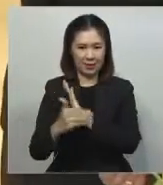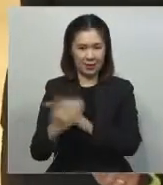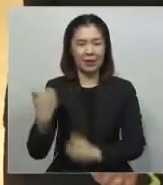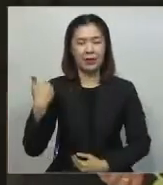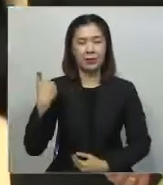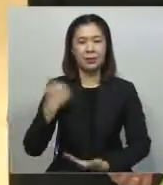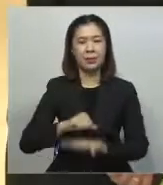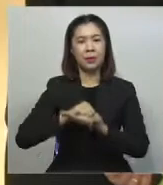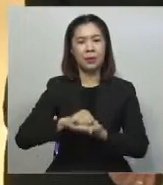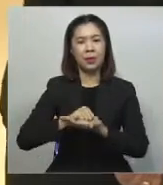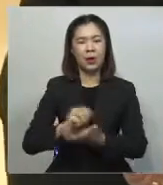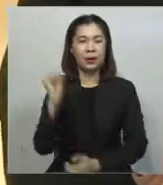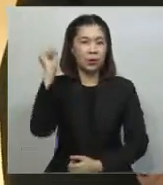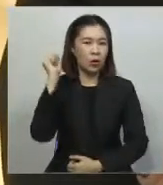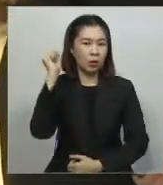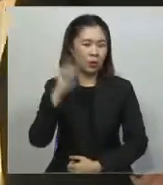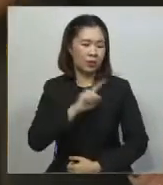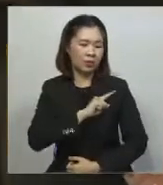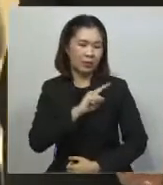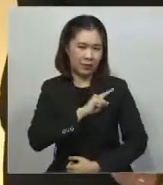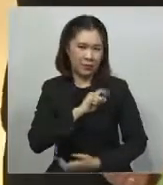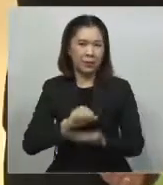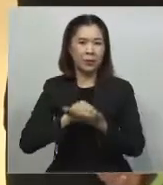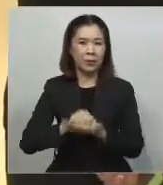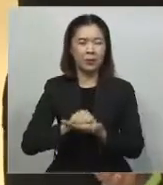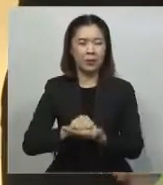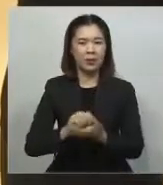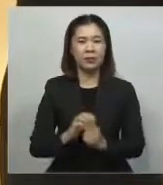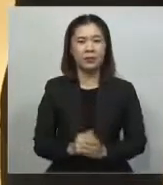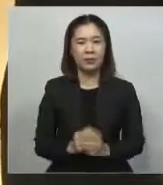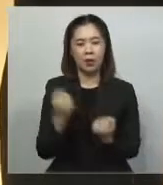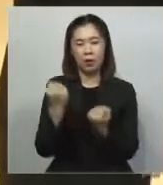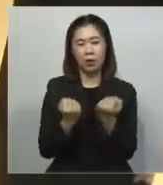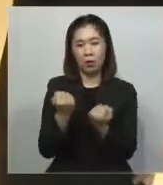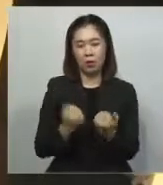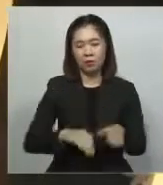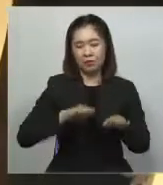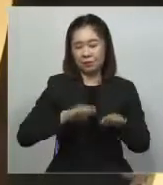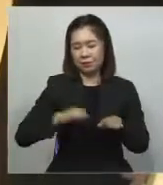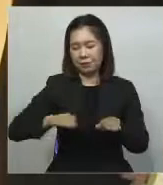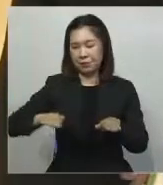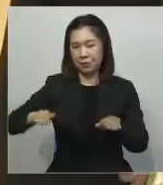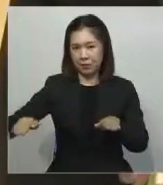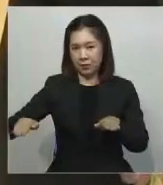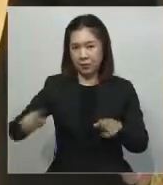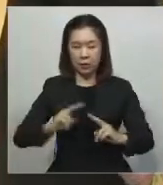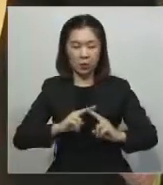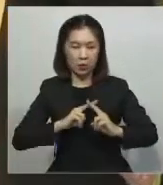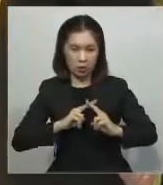รถบัสค่ะที่ทางเจ้าหน้าที่ได้จัดเตรียมไว้นะคะในส่วนของลานจอดรถต่างๆค่ะที่ให้รถส่วนตั